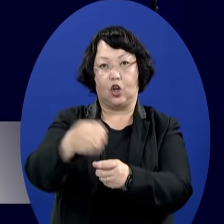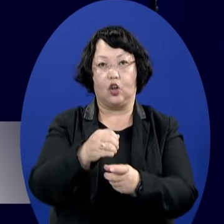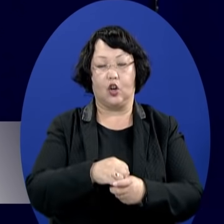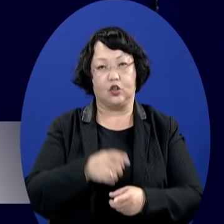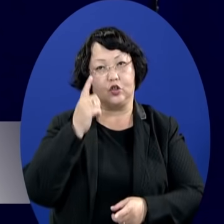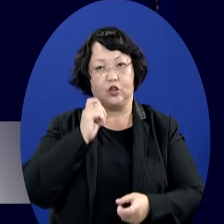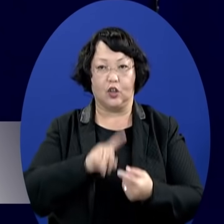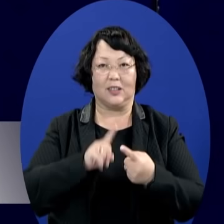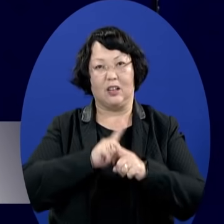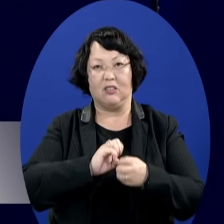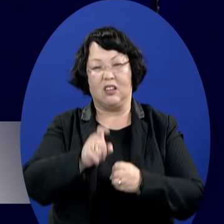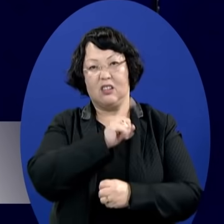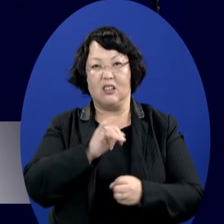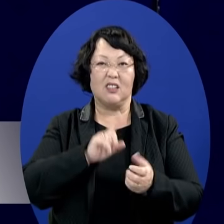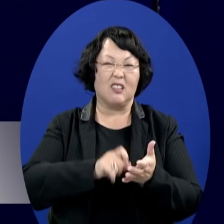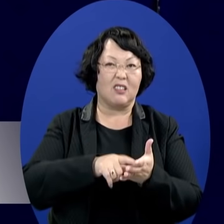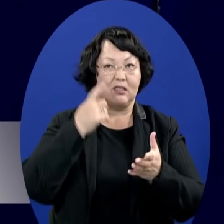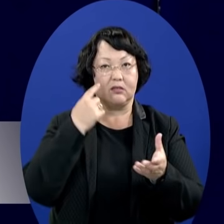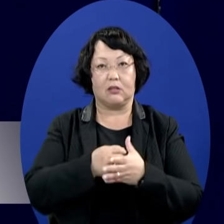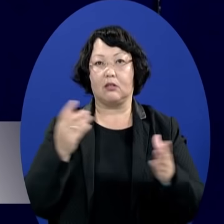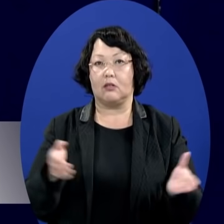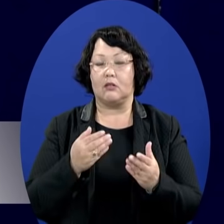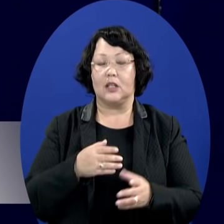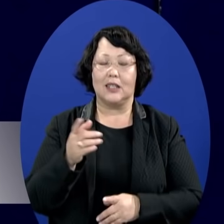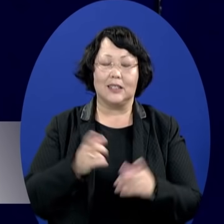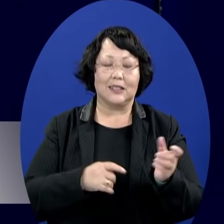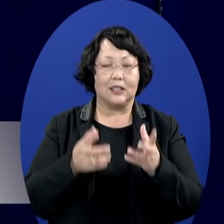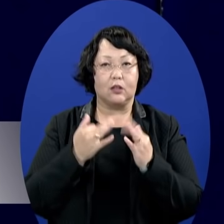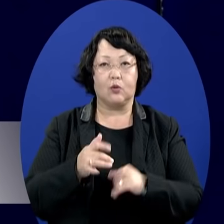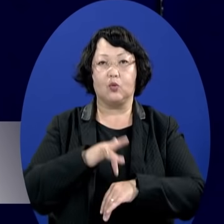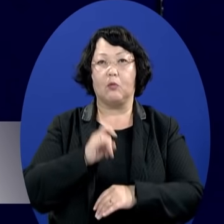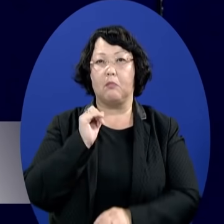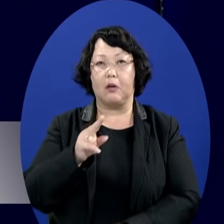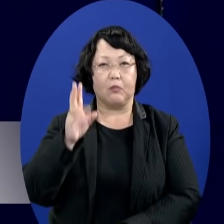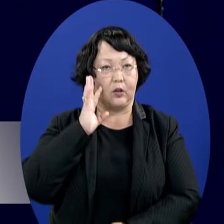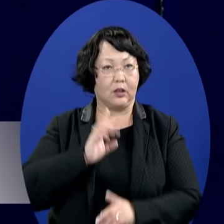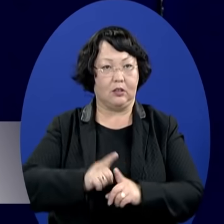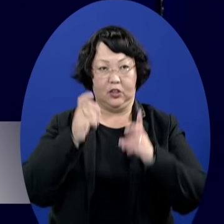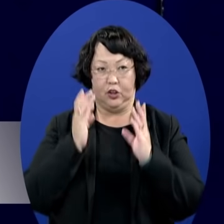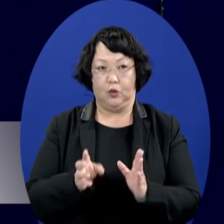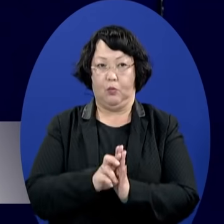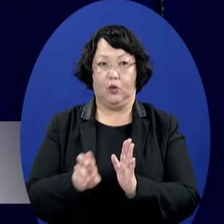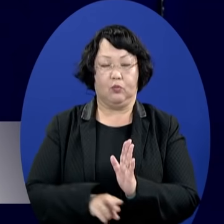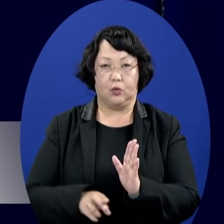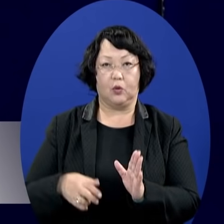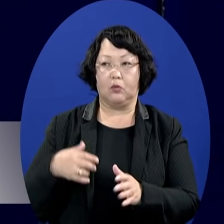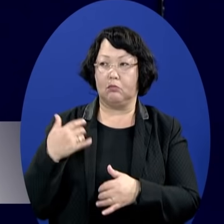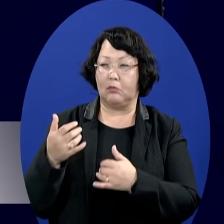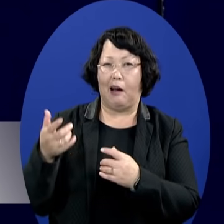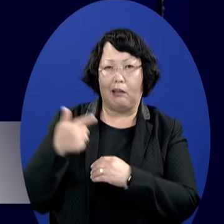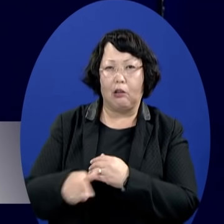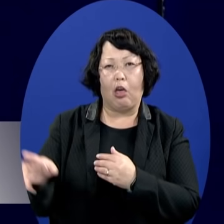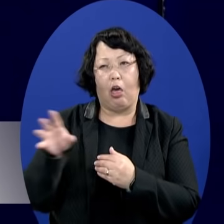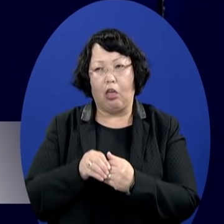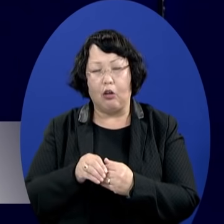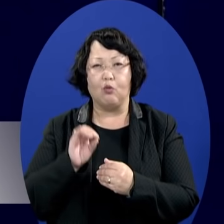ч санал болгоод байгаа юм аа. За онд амнын үргэлжлэх эдийн засгийн хямрал төв банкны бодлогоор шийдэх боломжгүй уламжлалт бус хүчин зүйл голчлон